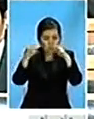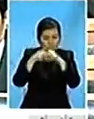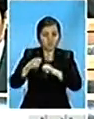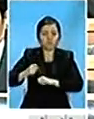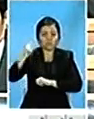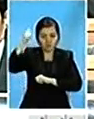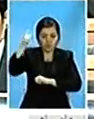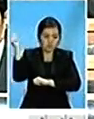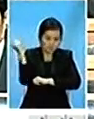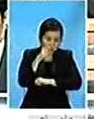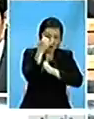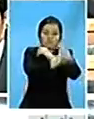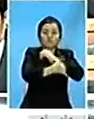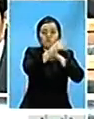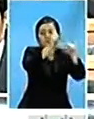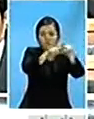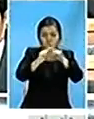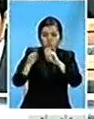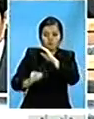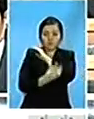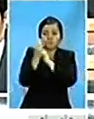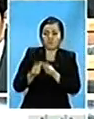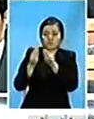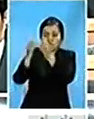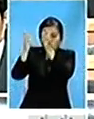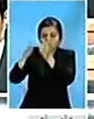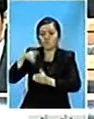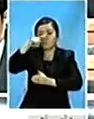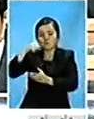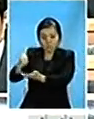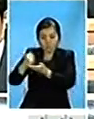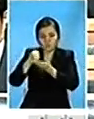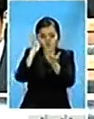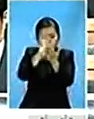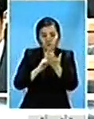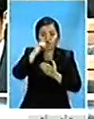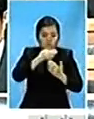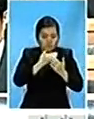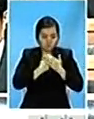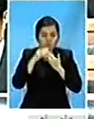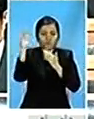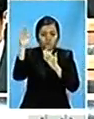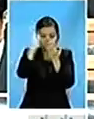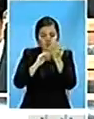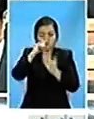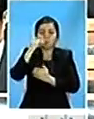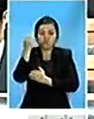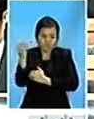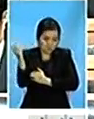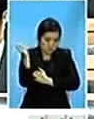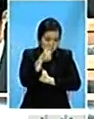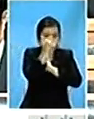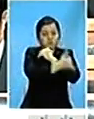เปิดโอกาสให้คนไทยทำงานเพื่อประเทศไทยเถอะครับคนไทยรักประเทศไทยมากกว่าข้อสุดท้าย